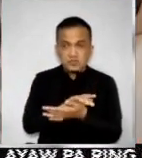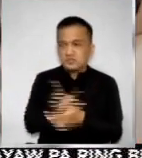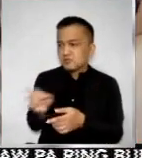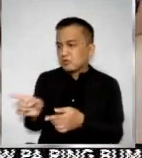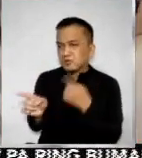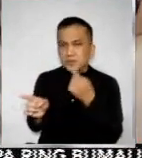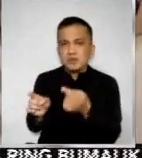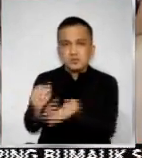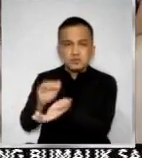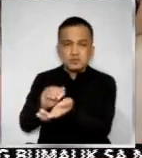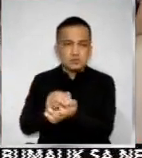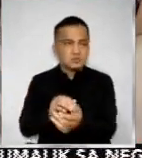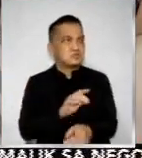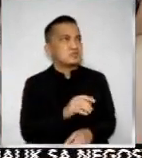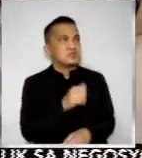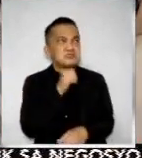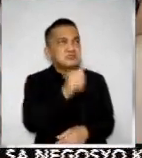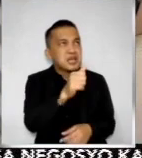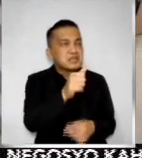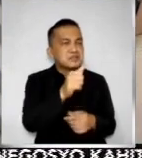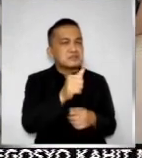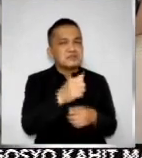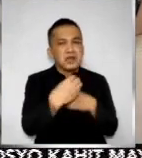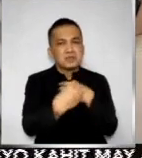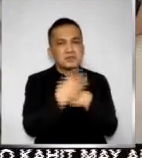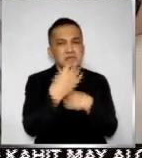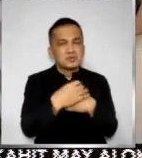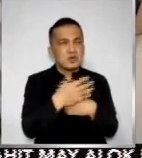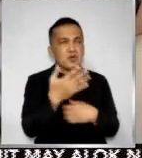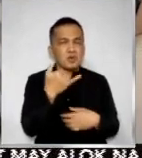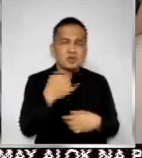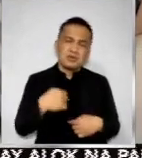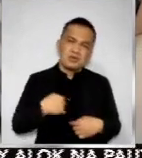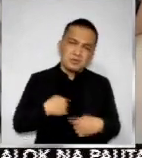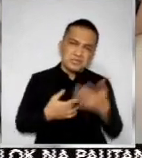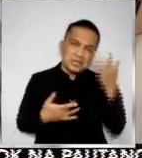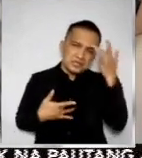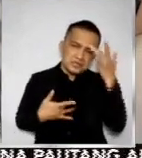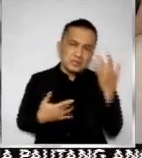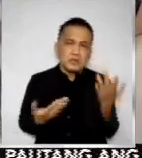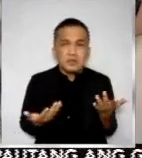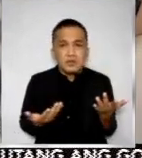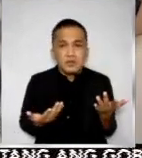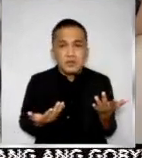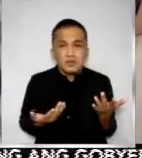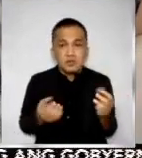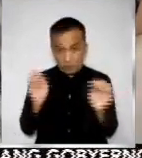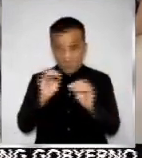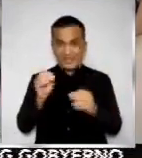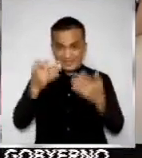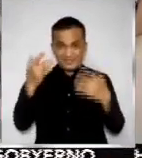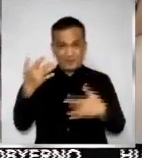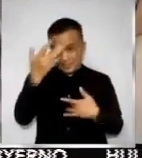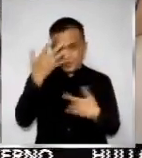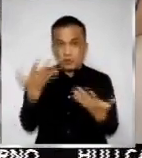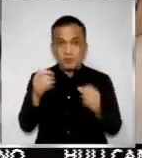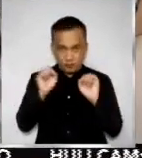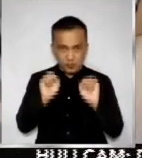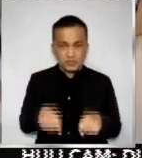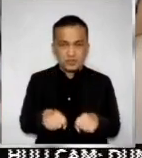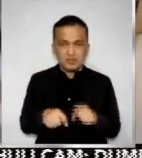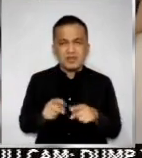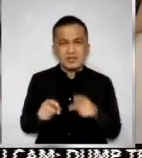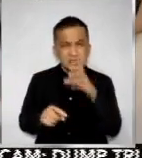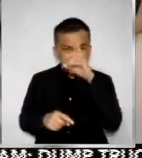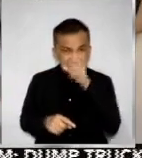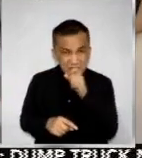hindi advisable kasi nga may diferensya ako. Kung wala akong sakit, baka pa. Pero sa edad ko, 74,